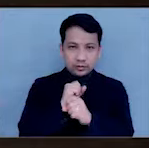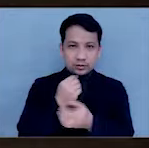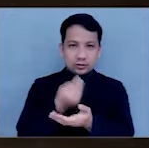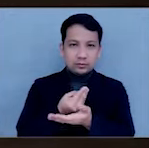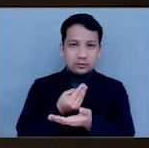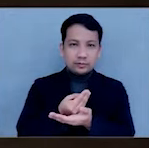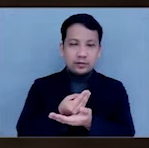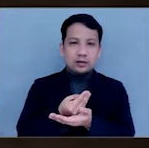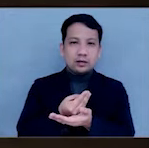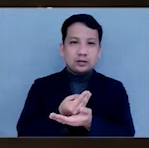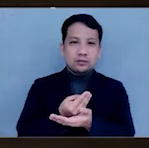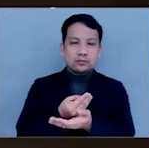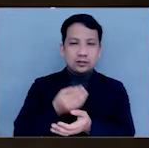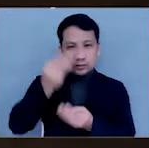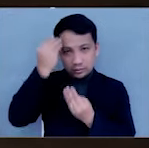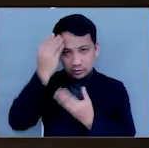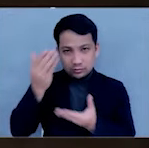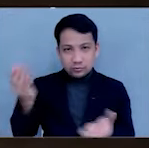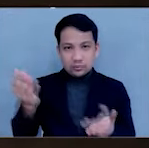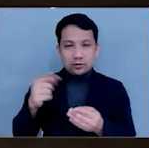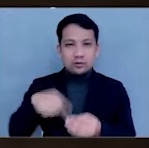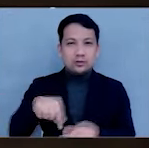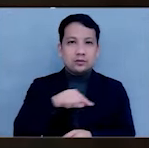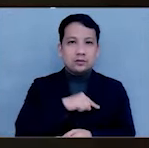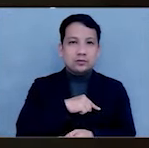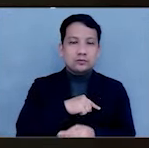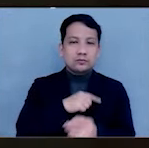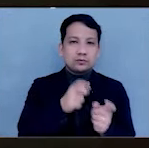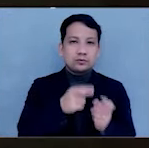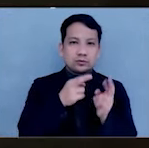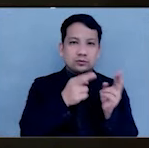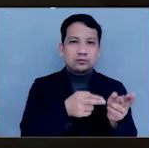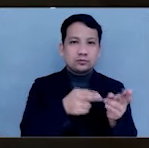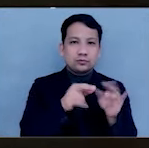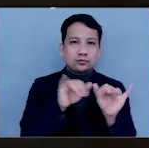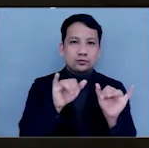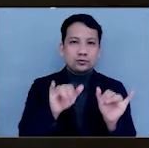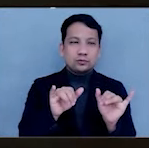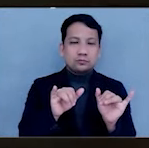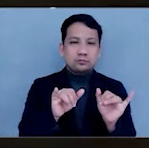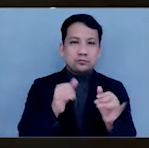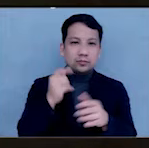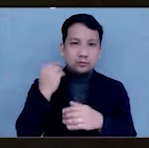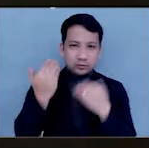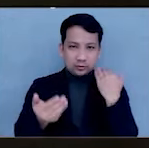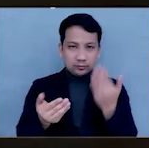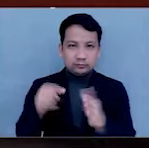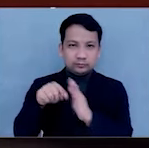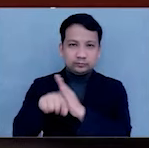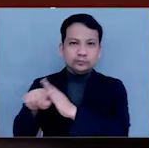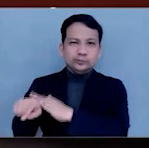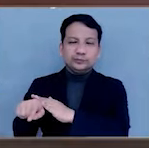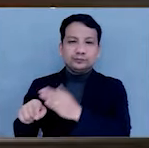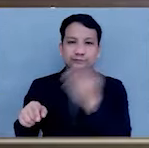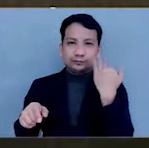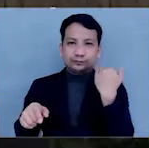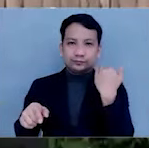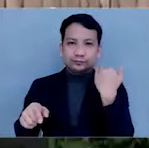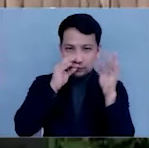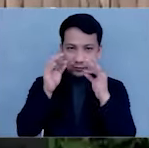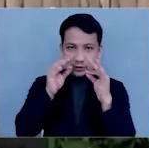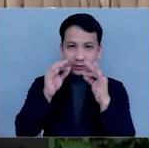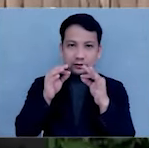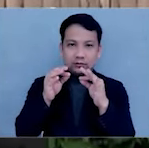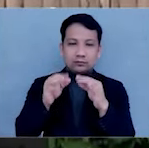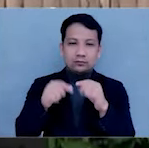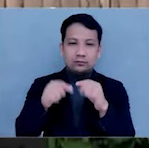funds, posibleng ginamit umano bilang reward money para sa mga makapapatay ng mga drug suspect noong war on drugs. Yan ang